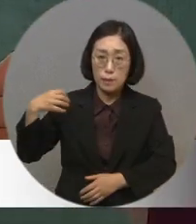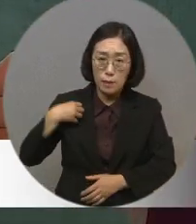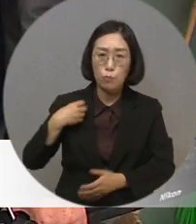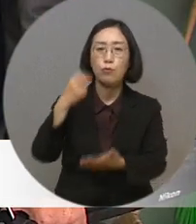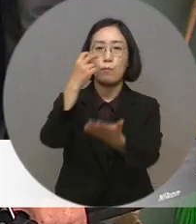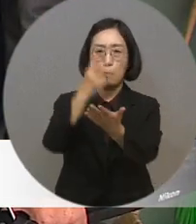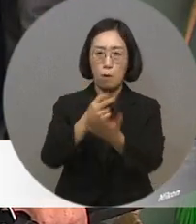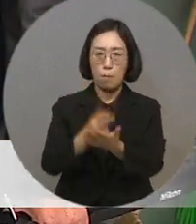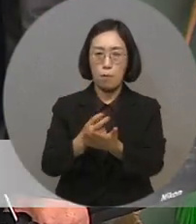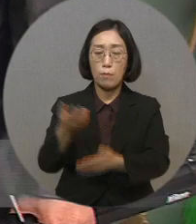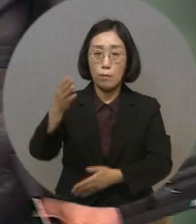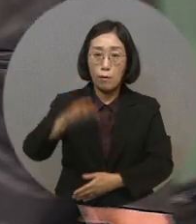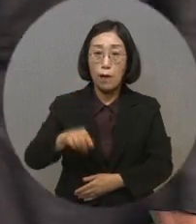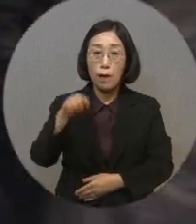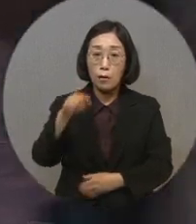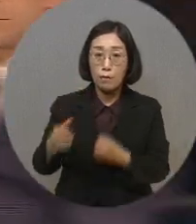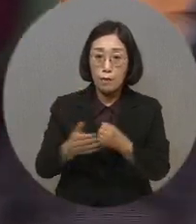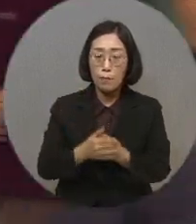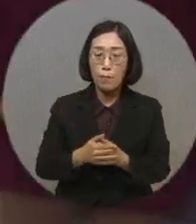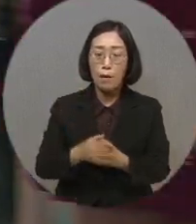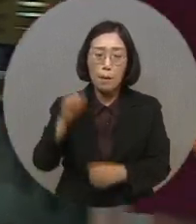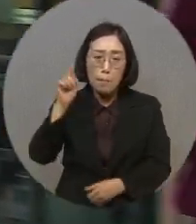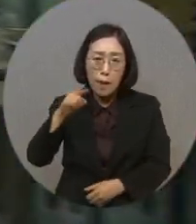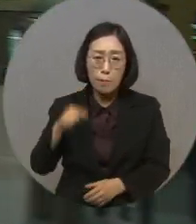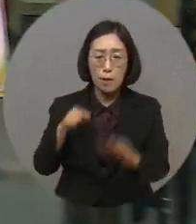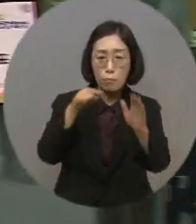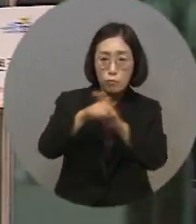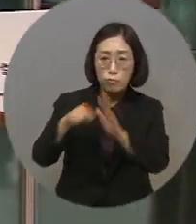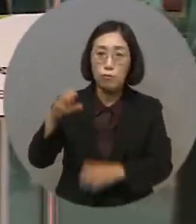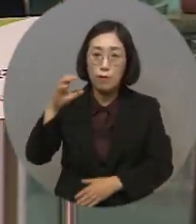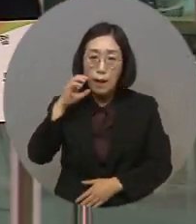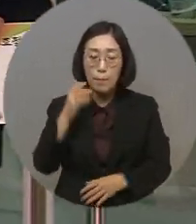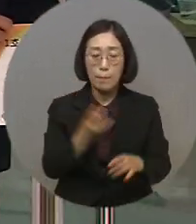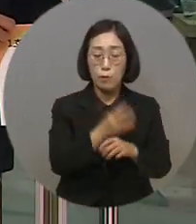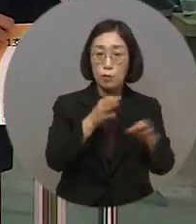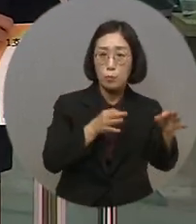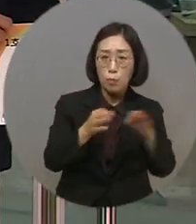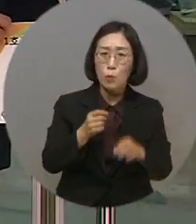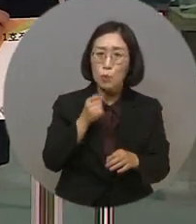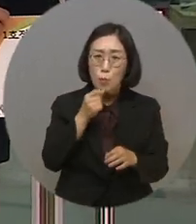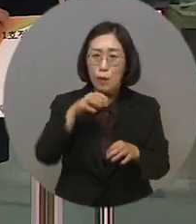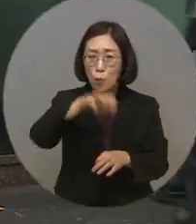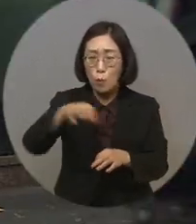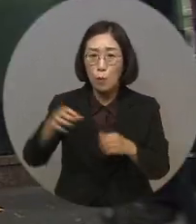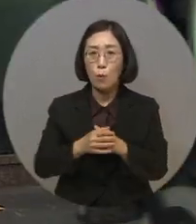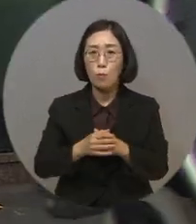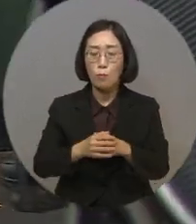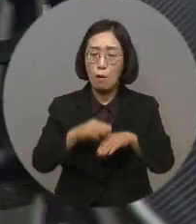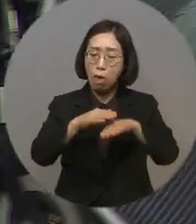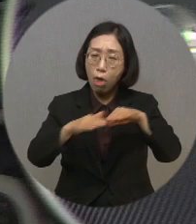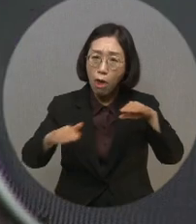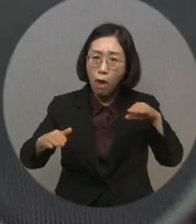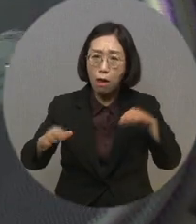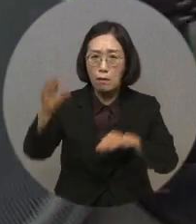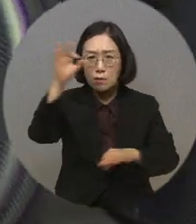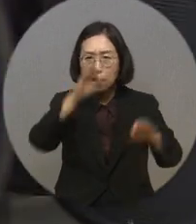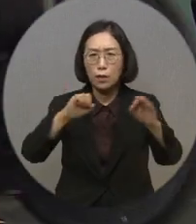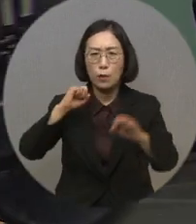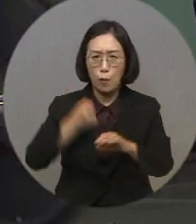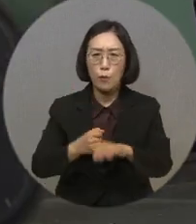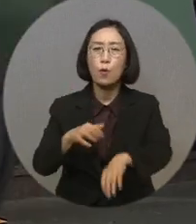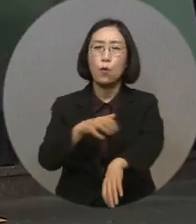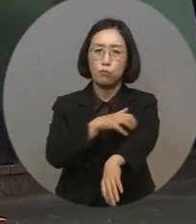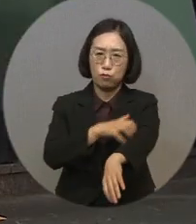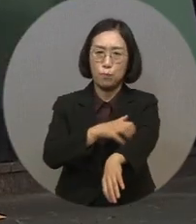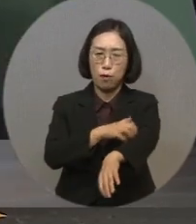있습니다. 이로 인해 일상적으로 이용하는 카페와 편의점 등 소규모 점포에서는 경사로를 찾아보기 힘든